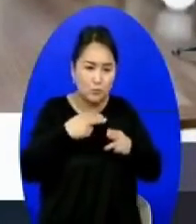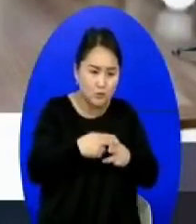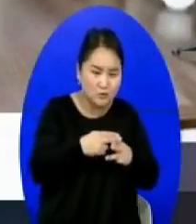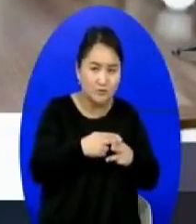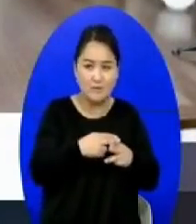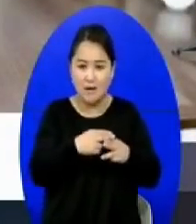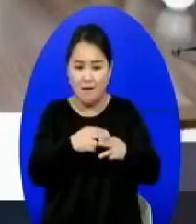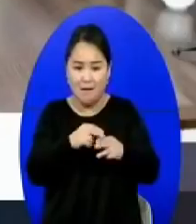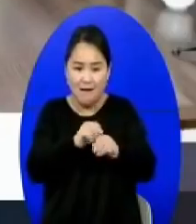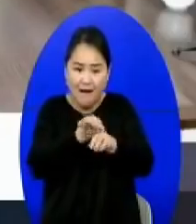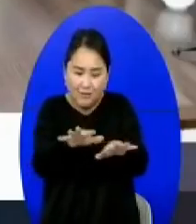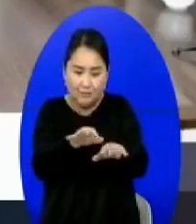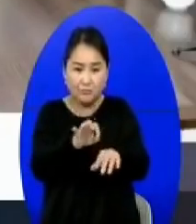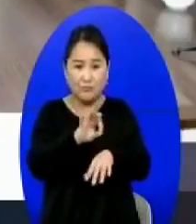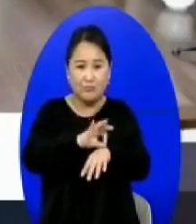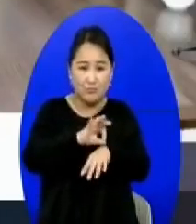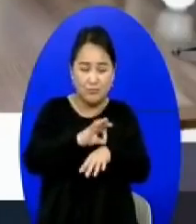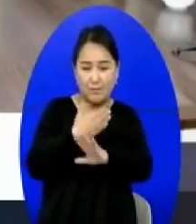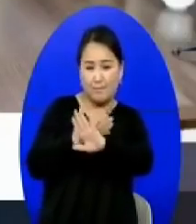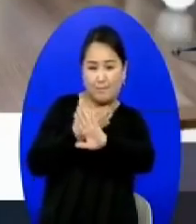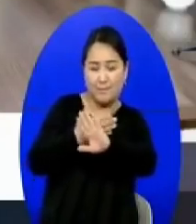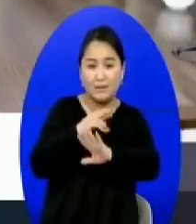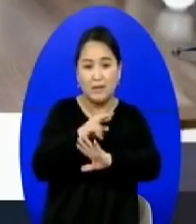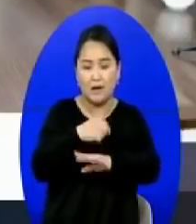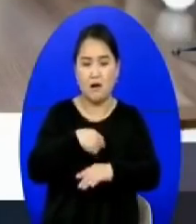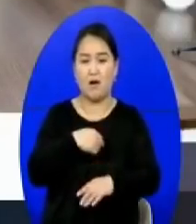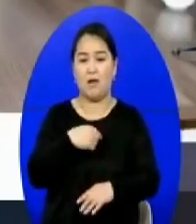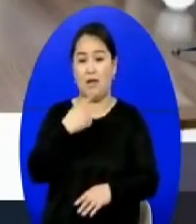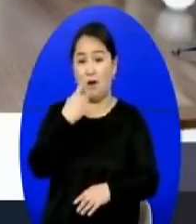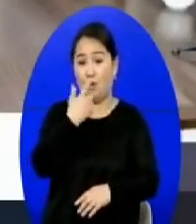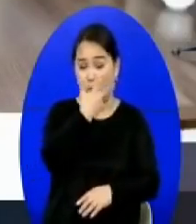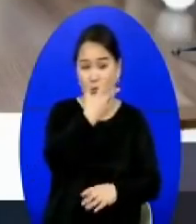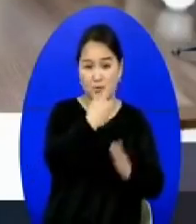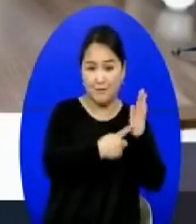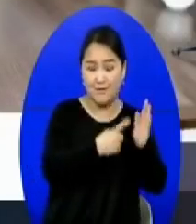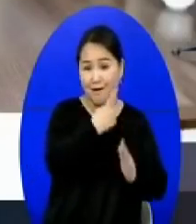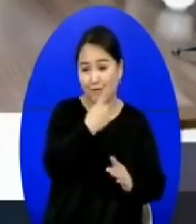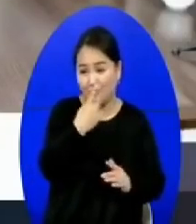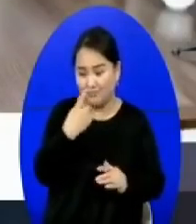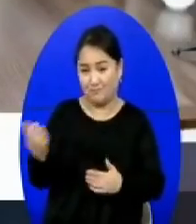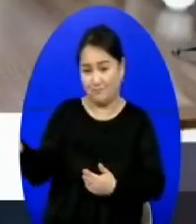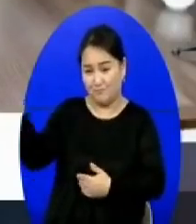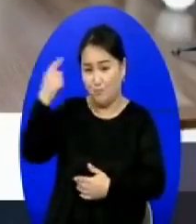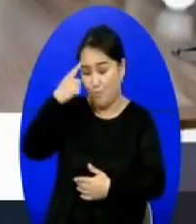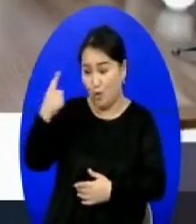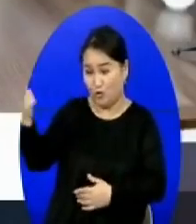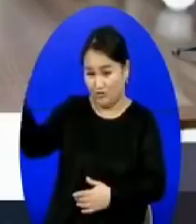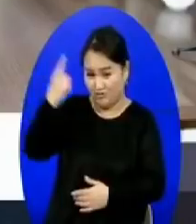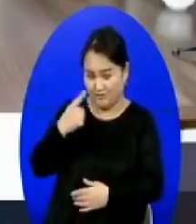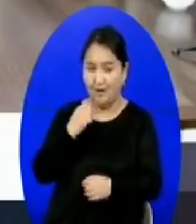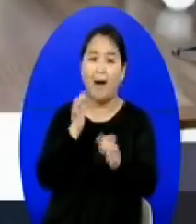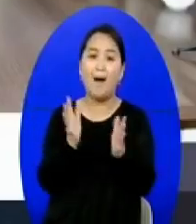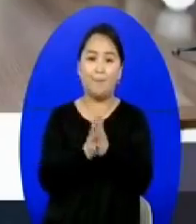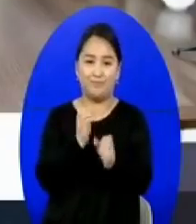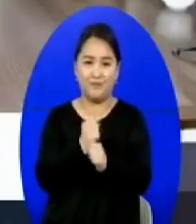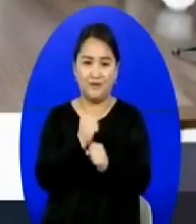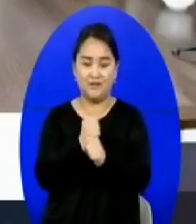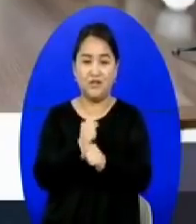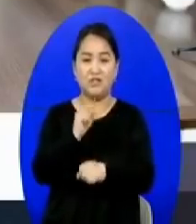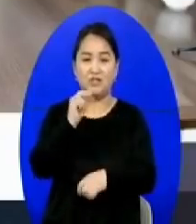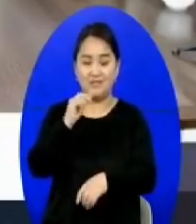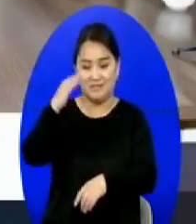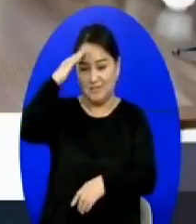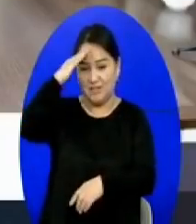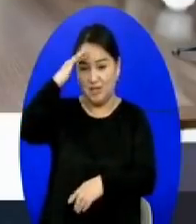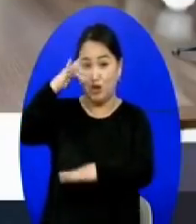сэргийлт хяналтын чиглэлээр өнөөдрөөс энэ сарын 11-ний хооронд манай улсад ажиллана. Энэ хугацаанд халдвар төвчин судлалын үндэсний төв, сэргийн төв эмнэлэг, Чингэлтэй дүүргийн